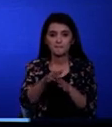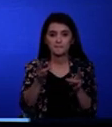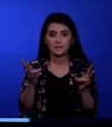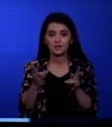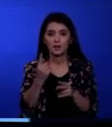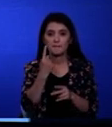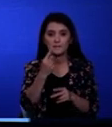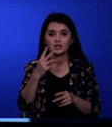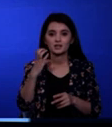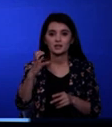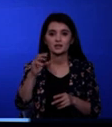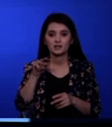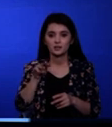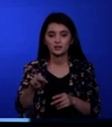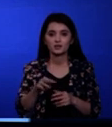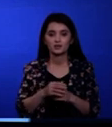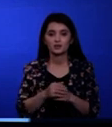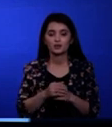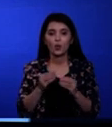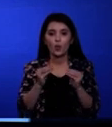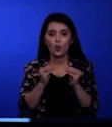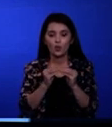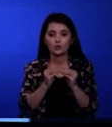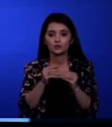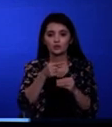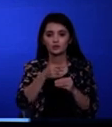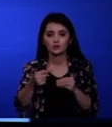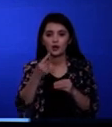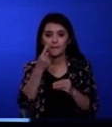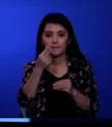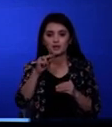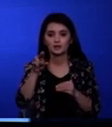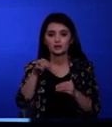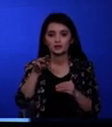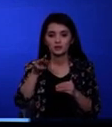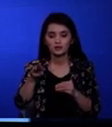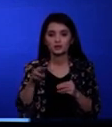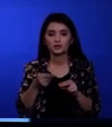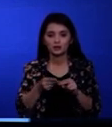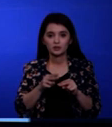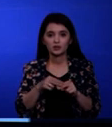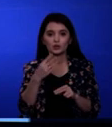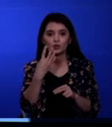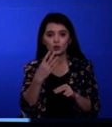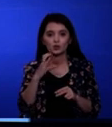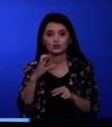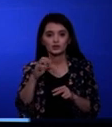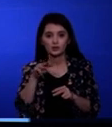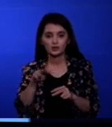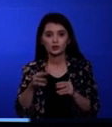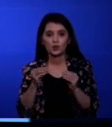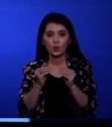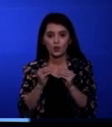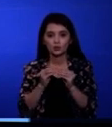1 santimetr undan 1 desimetr. Demak, 4 santimetr